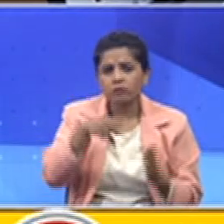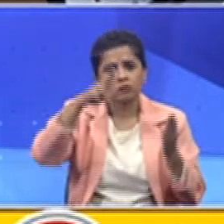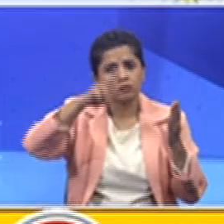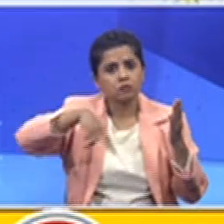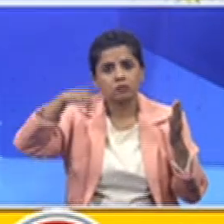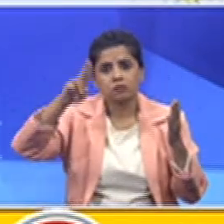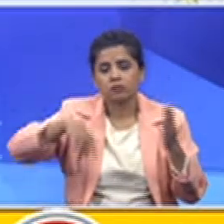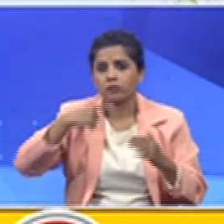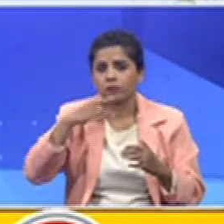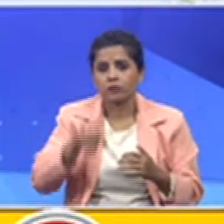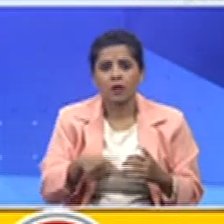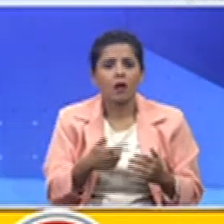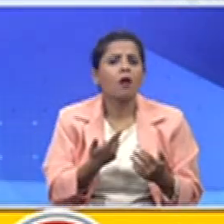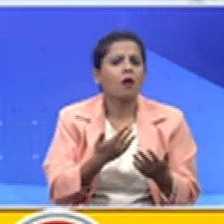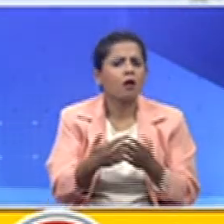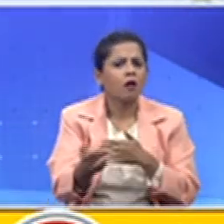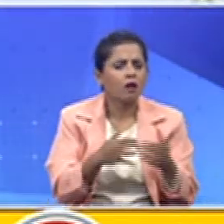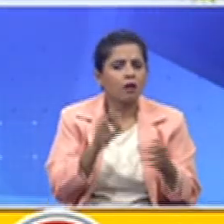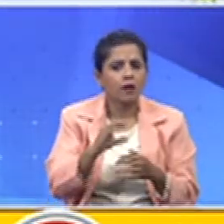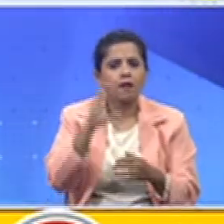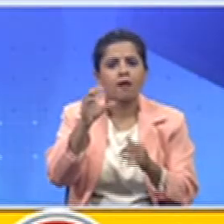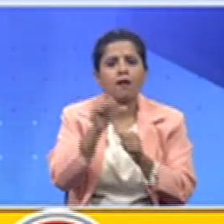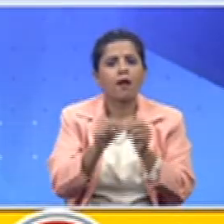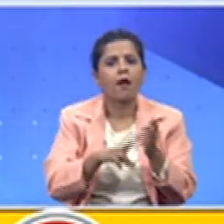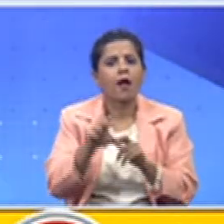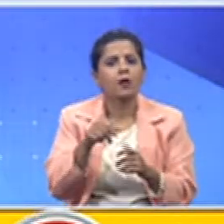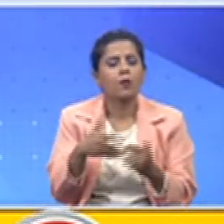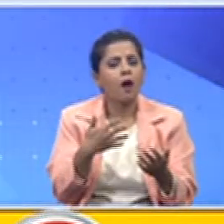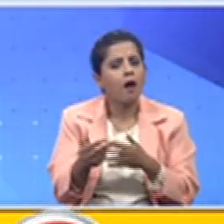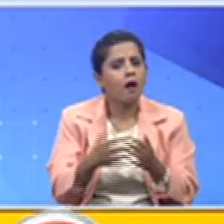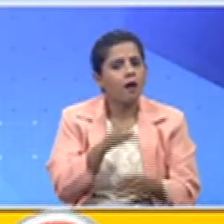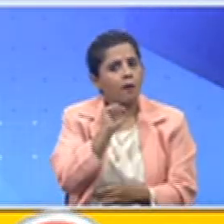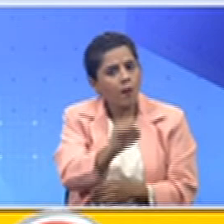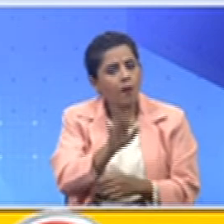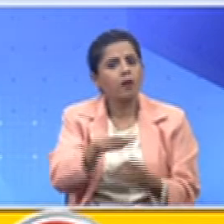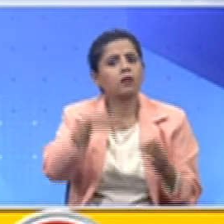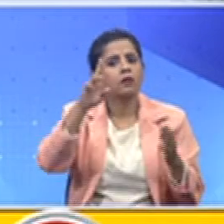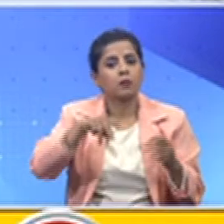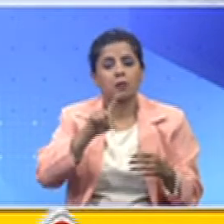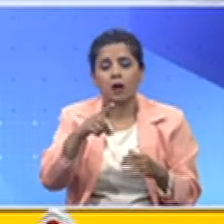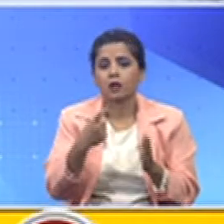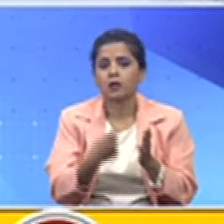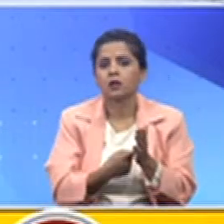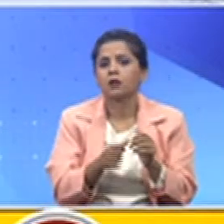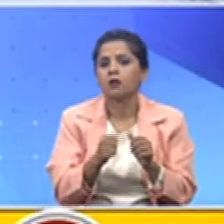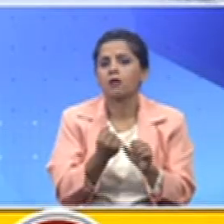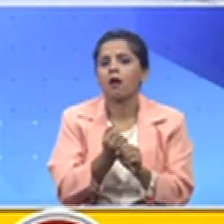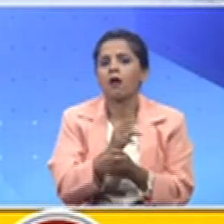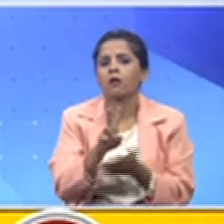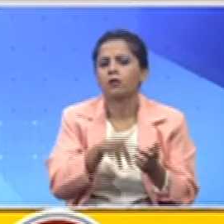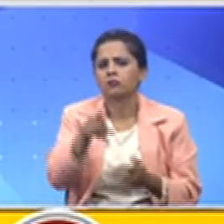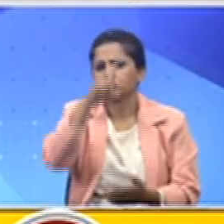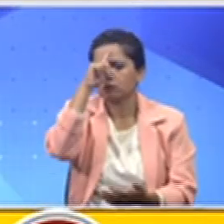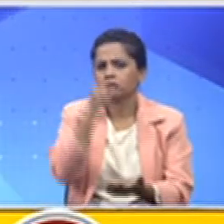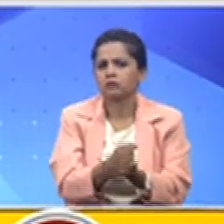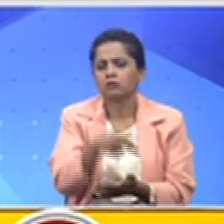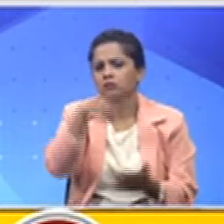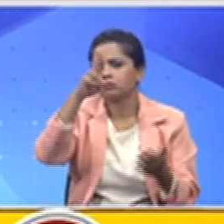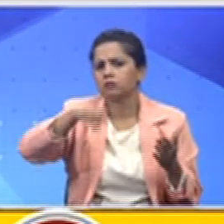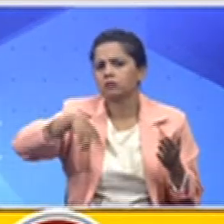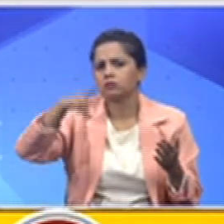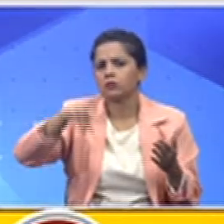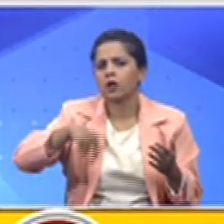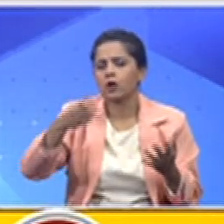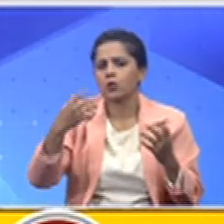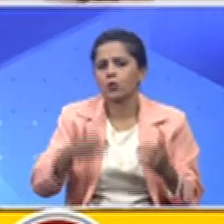पेंटिंग कला और कैनवास से जुड़ा काम है। लेकिन राघवन जी ने तय किया कि वो अपनी पेंटिंग्स के